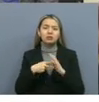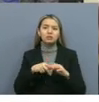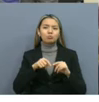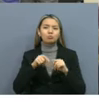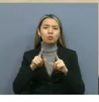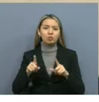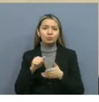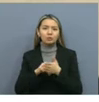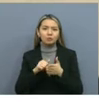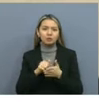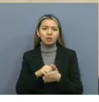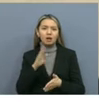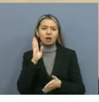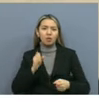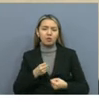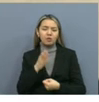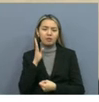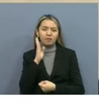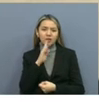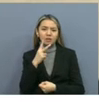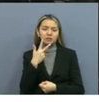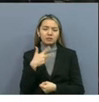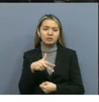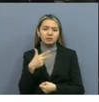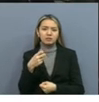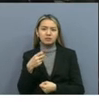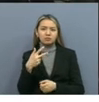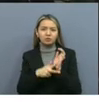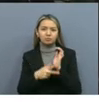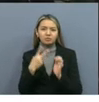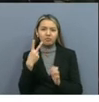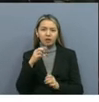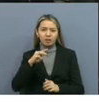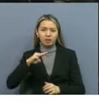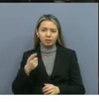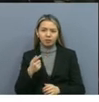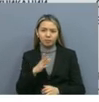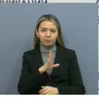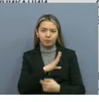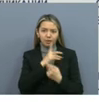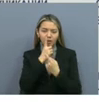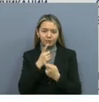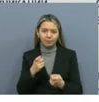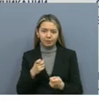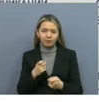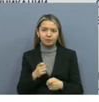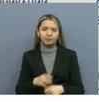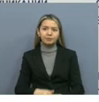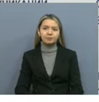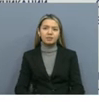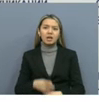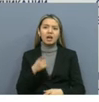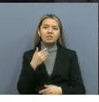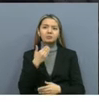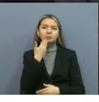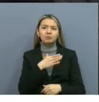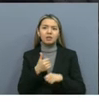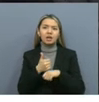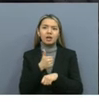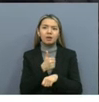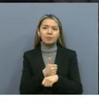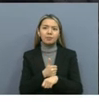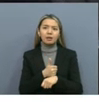Атап айтсақ, суық су 3,82 теңгеге көтерілген. Брифинг соңында бұқаралық ақпарат құралдарының өкілдері тарапынан әкімге сұрақтар қойылды.